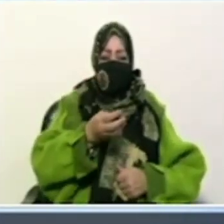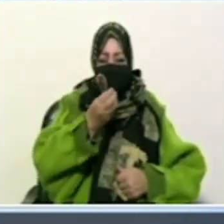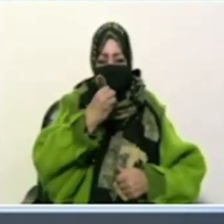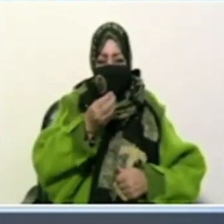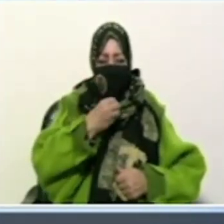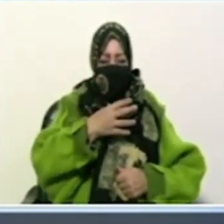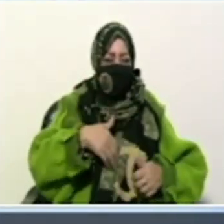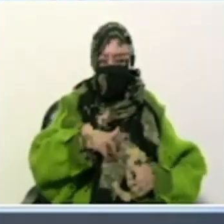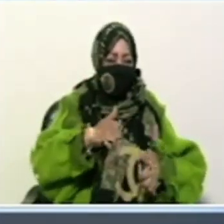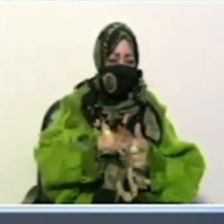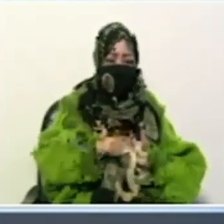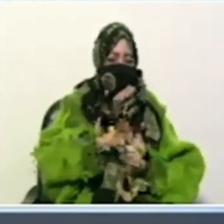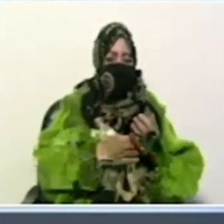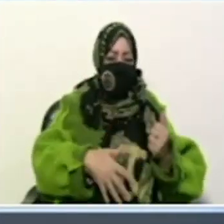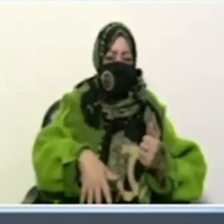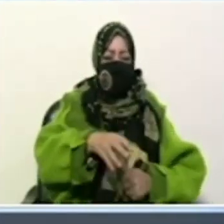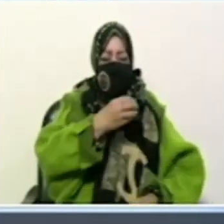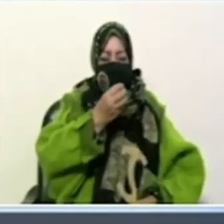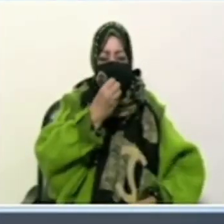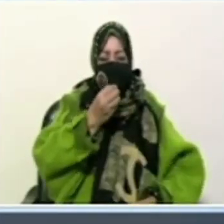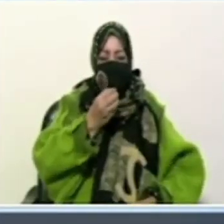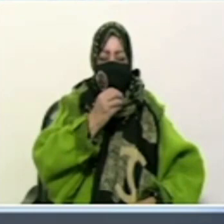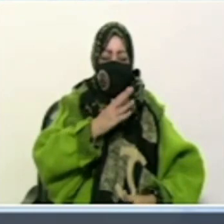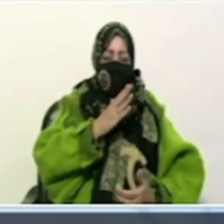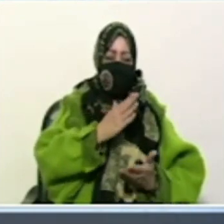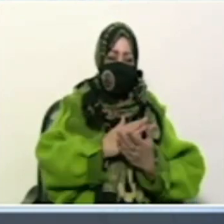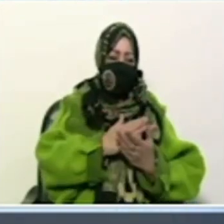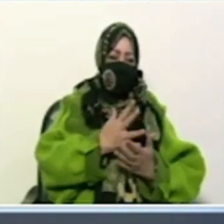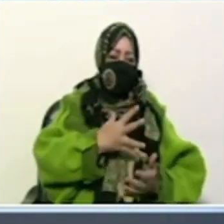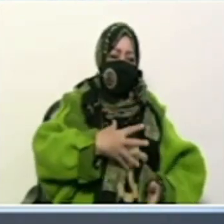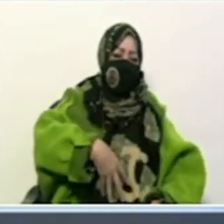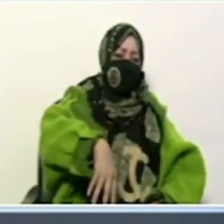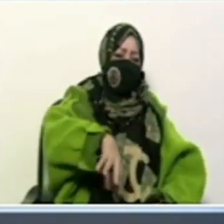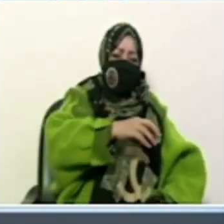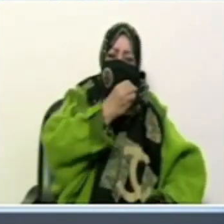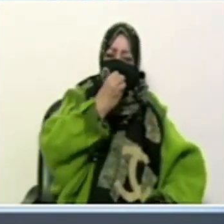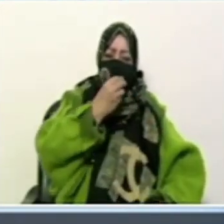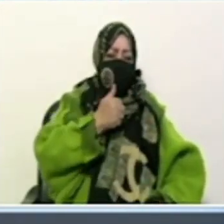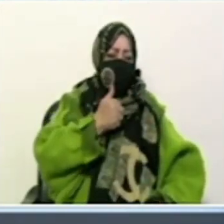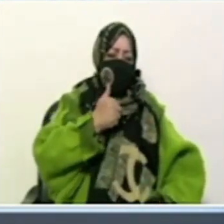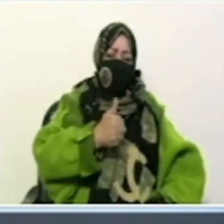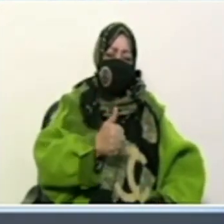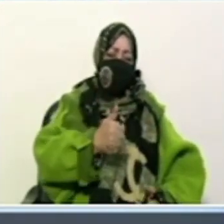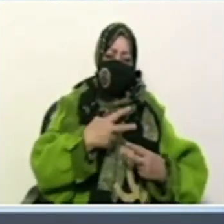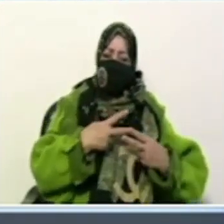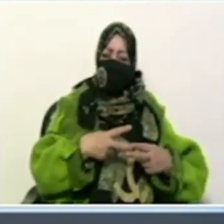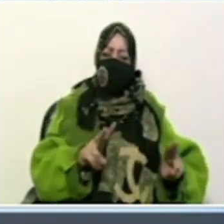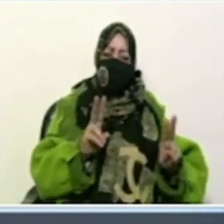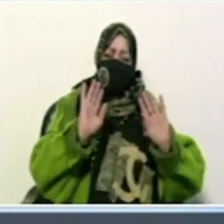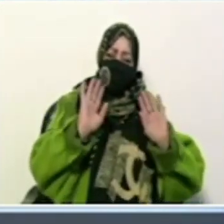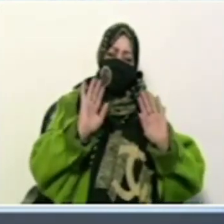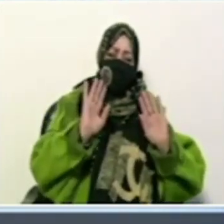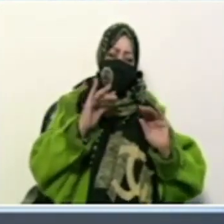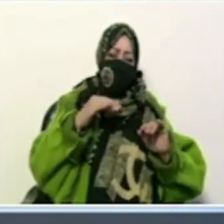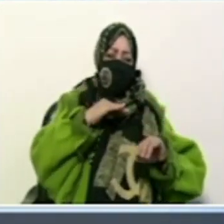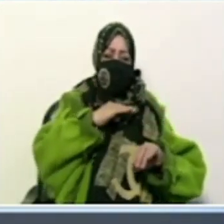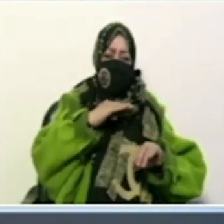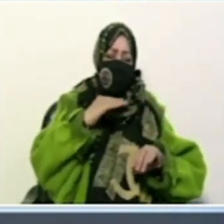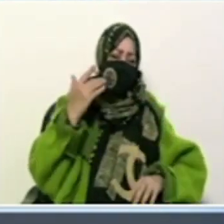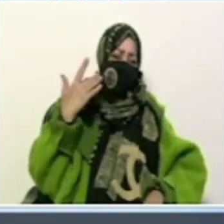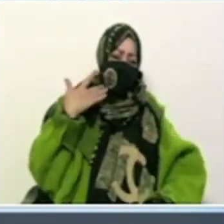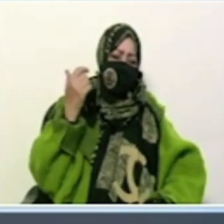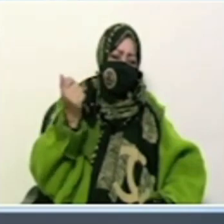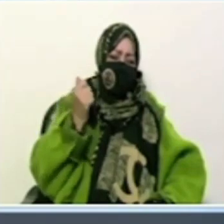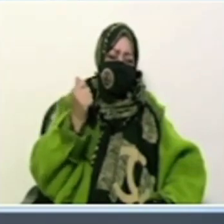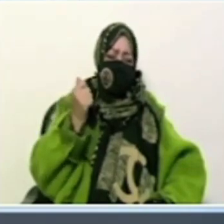الأضحية. فالأضحية والعقيقة يعني تشاركان في هذه الأحكام، لا يلزمه التصدق بجميعها. بعض الناس يقول لك أنا متصدق